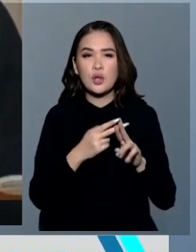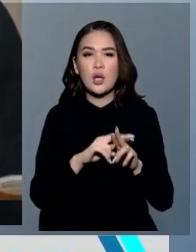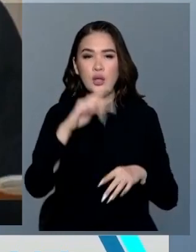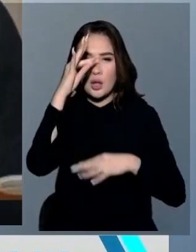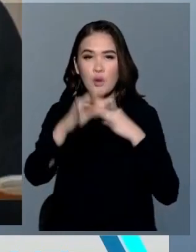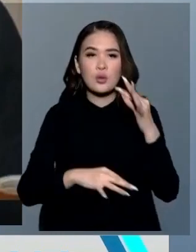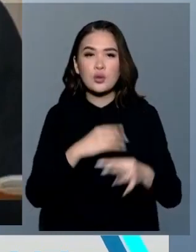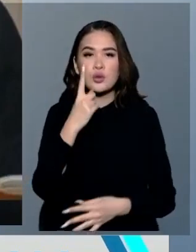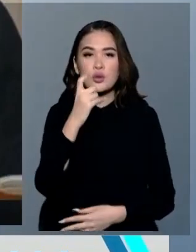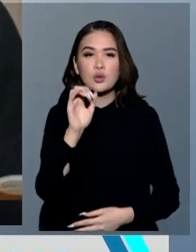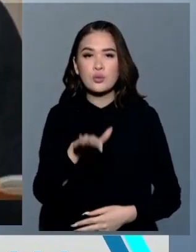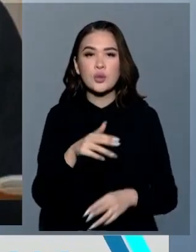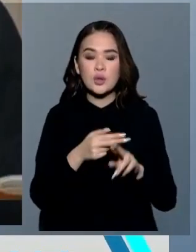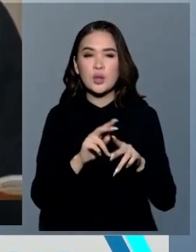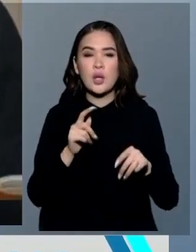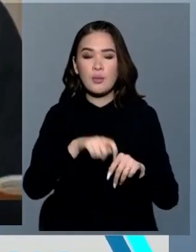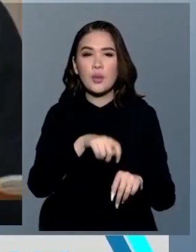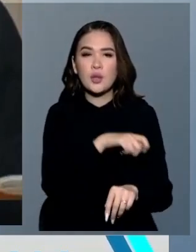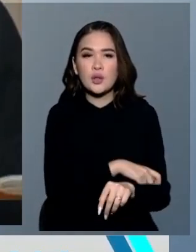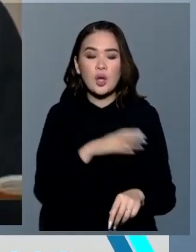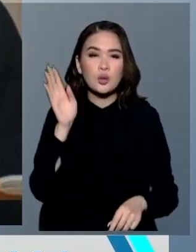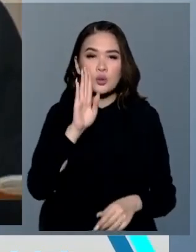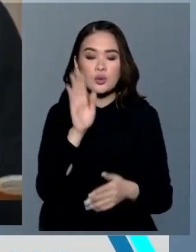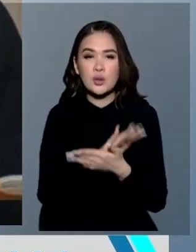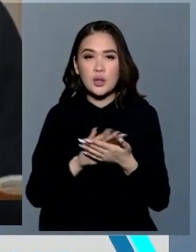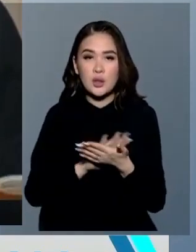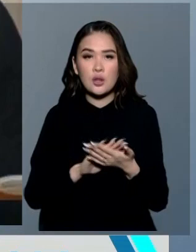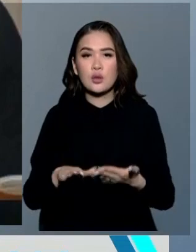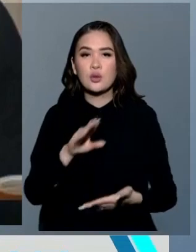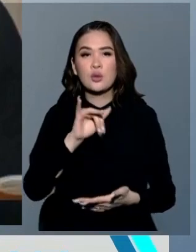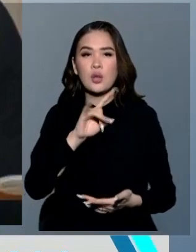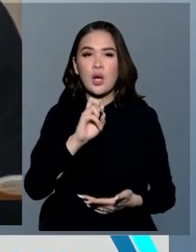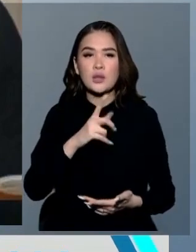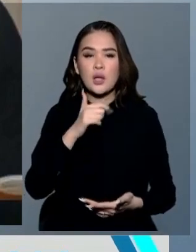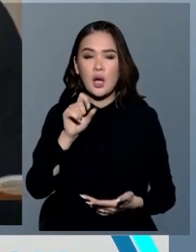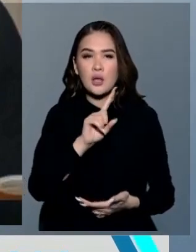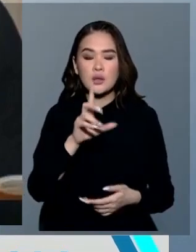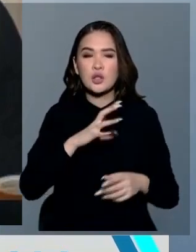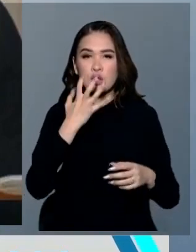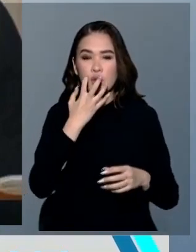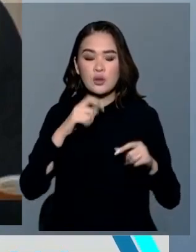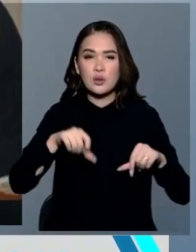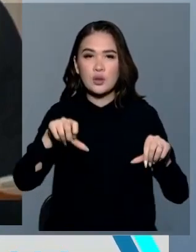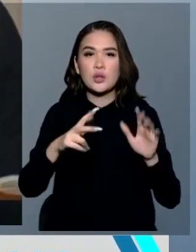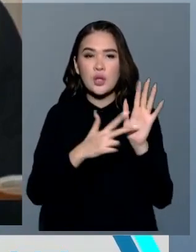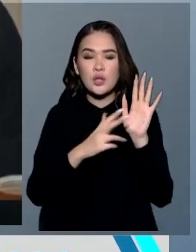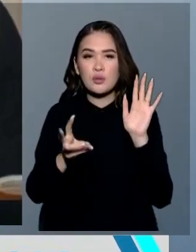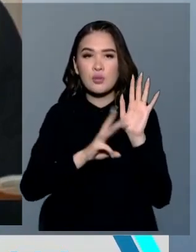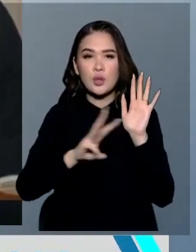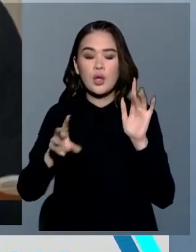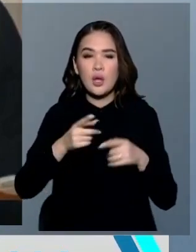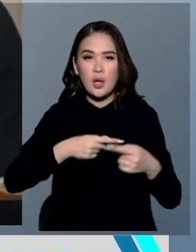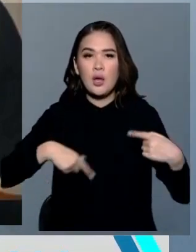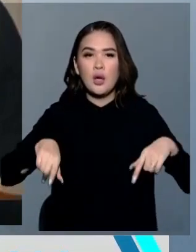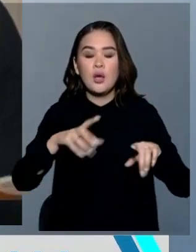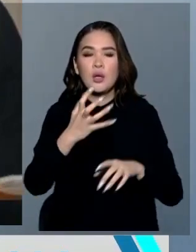тәулігіне 100 мың текше метрден астам суды тазаласа, Тұран газ жылу станциясы 8 миллион шаршы метр тұрғын